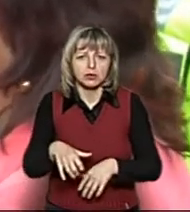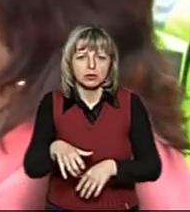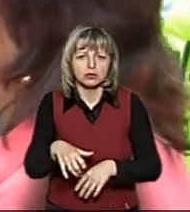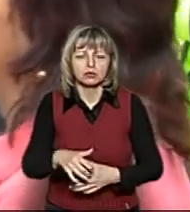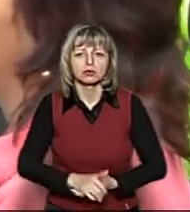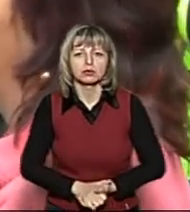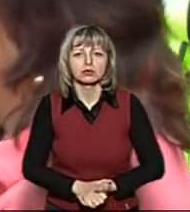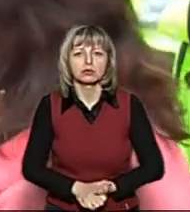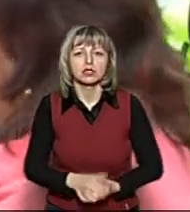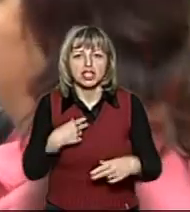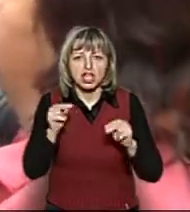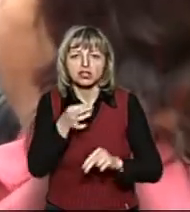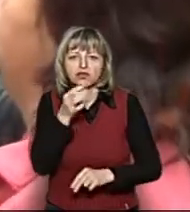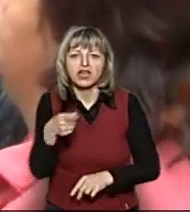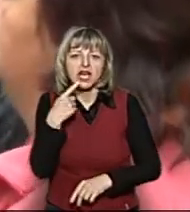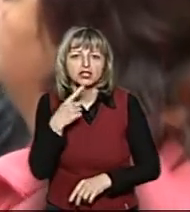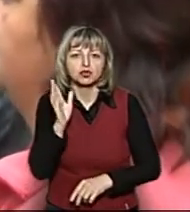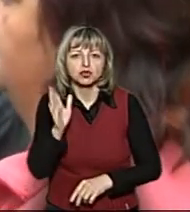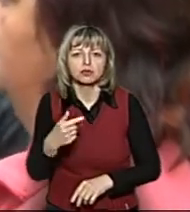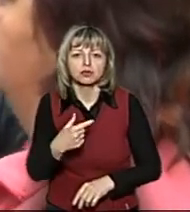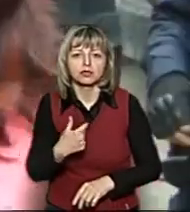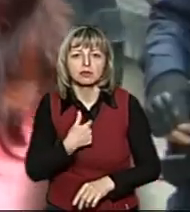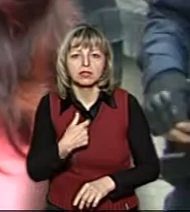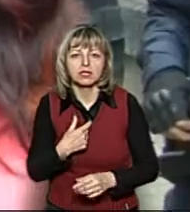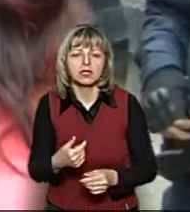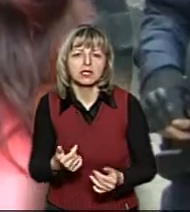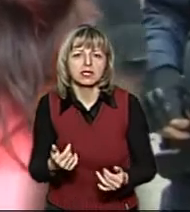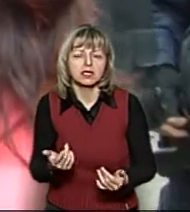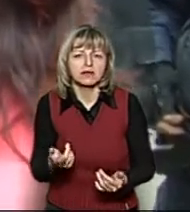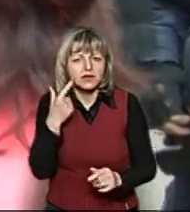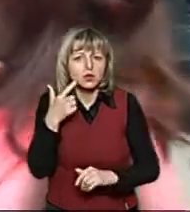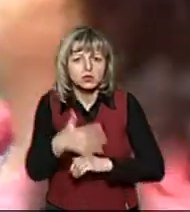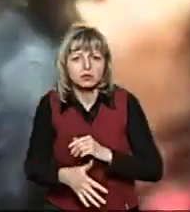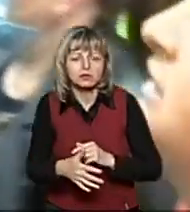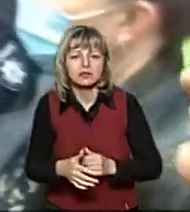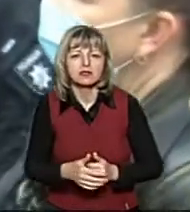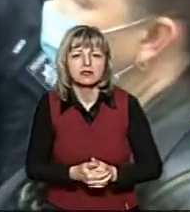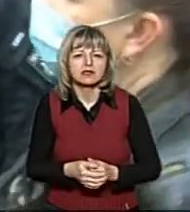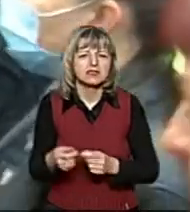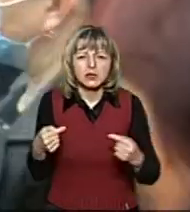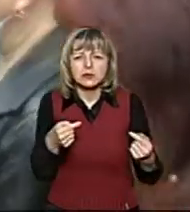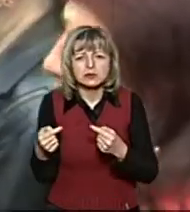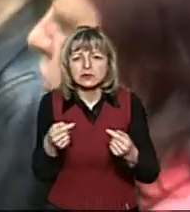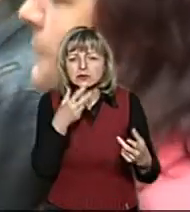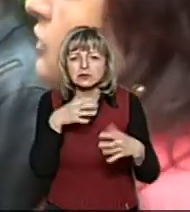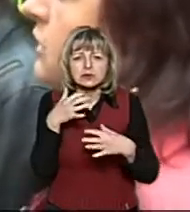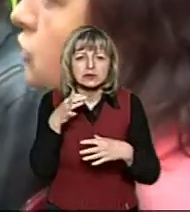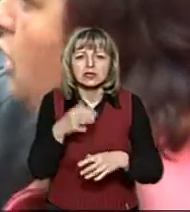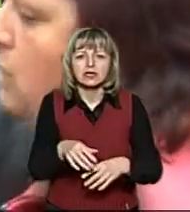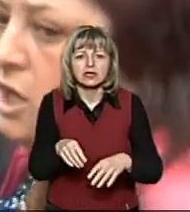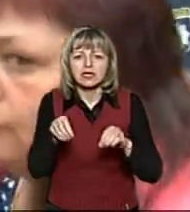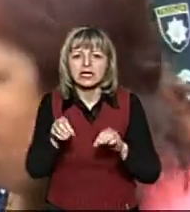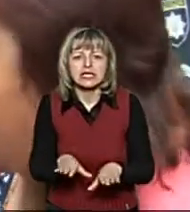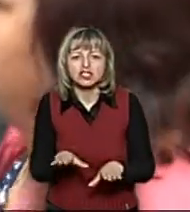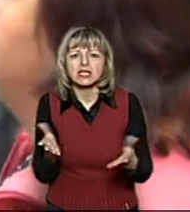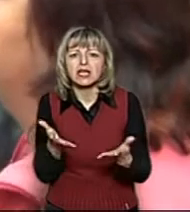перед вами і це говорю. А ви мені говорите, що ви будете мені його грузити. Ви це розумієте? Які звернення? Які звернення? Ви прийняли рішення півгодини